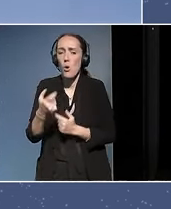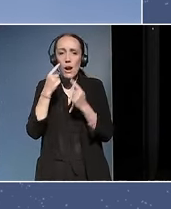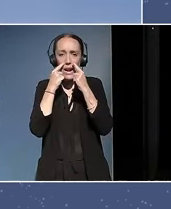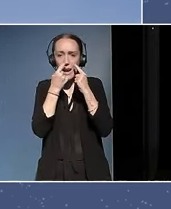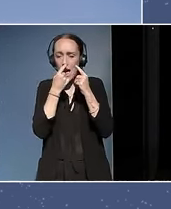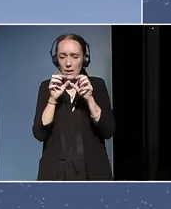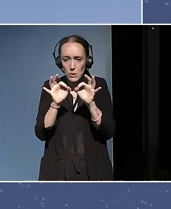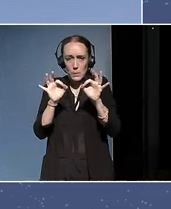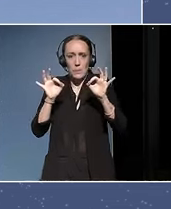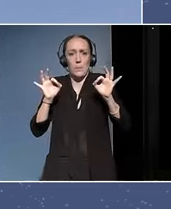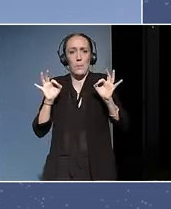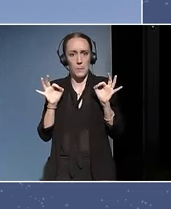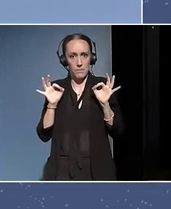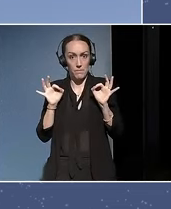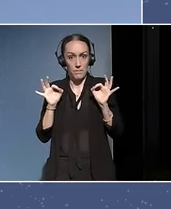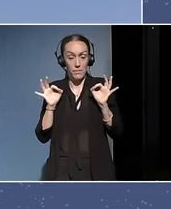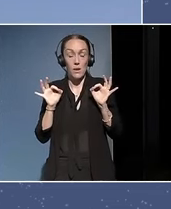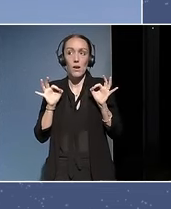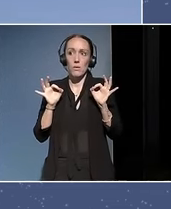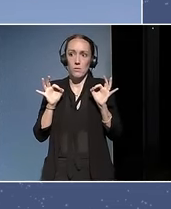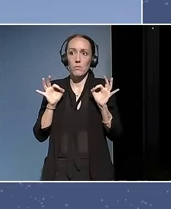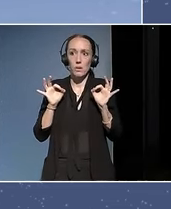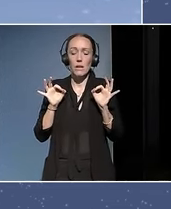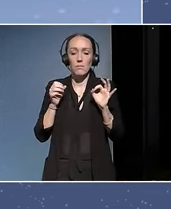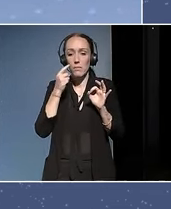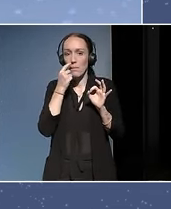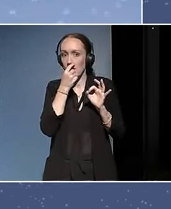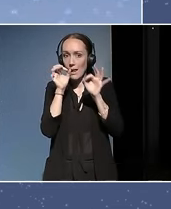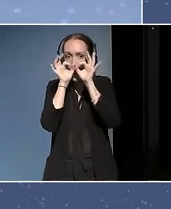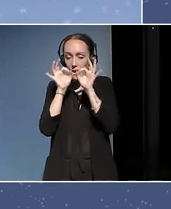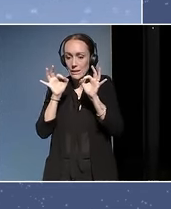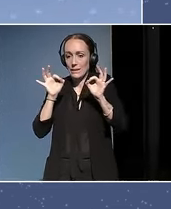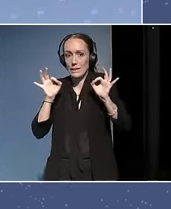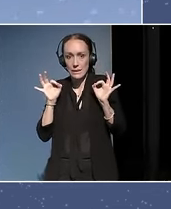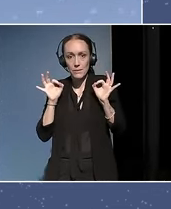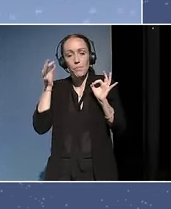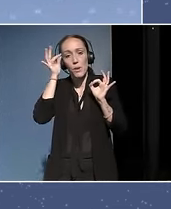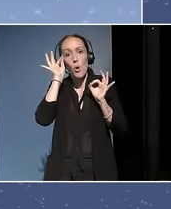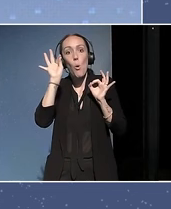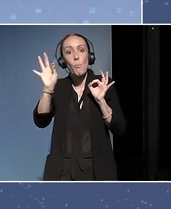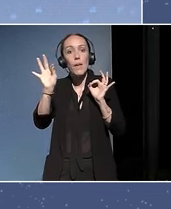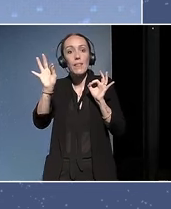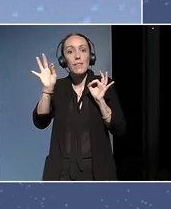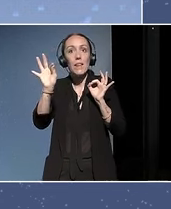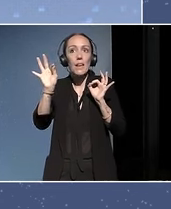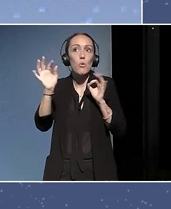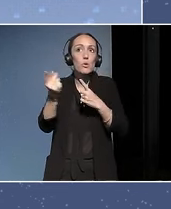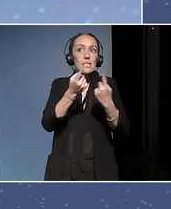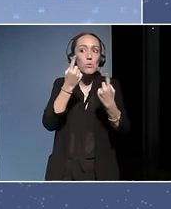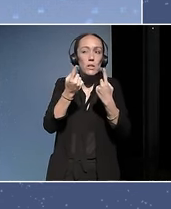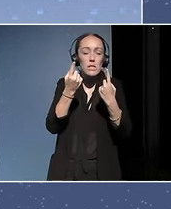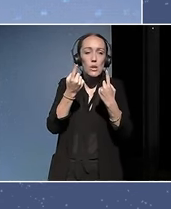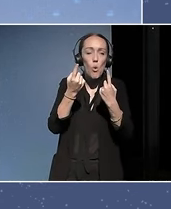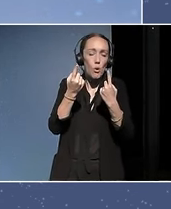pensare al fatto che queste narici fossero indietro per non per continuare a respirare in certe